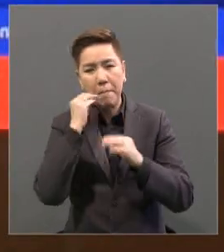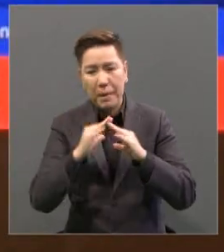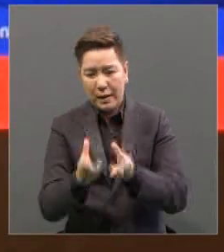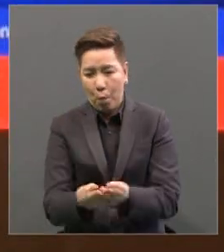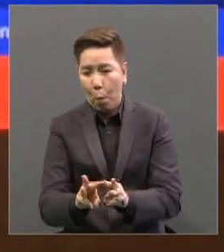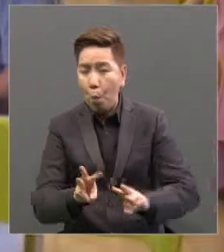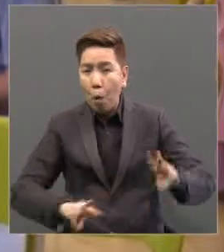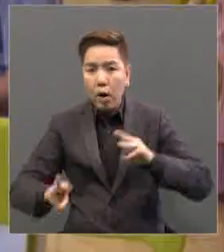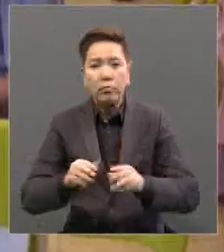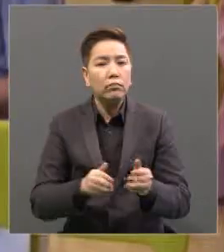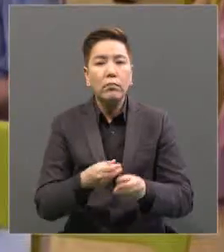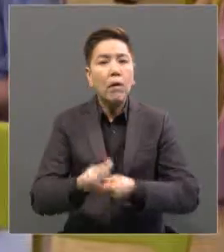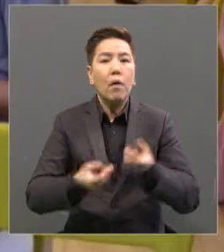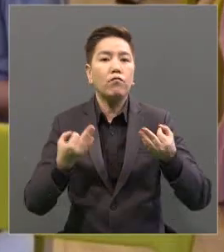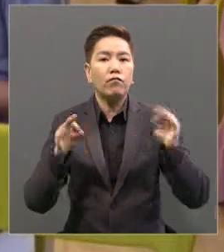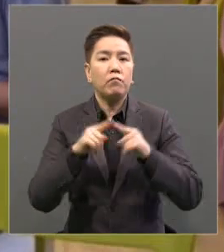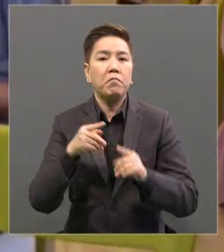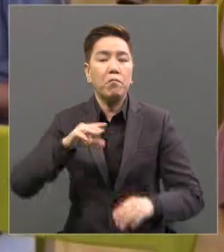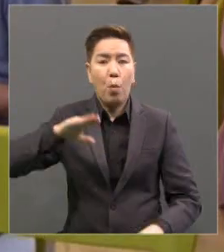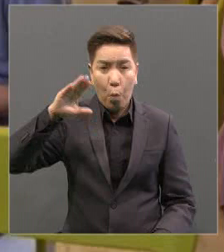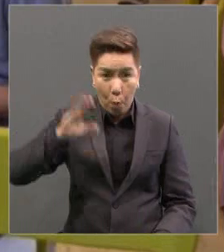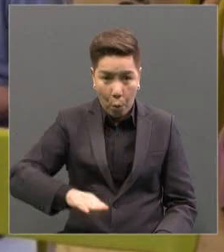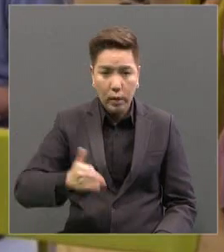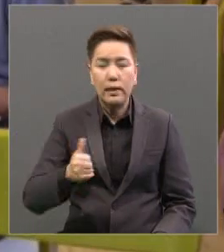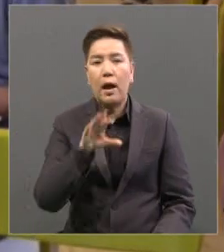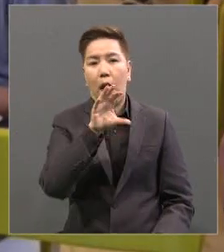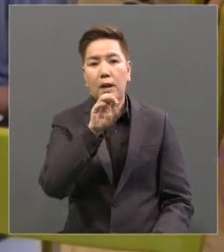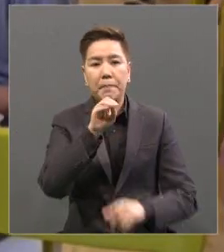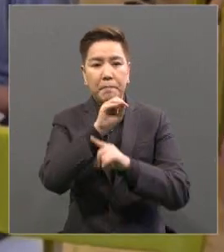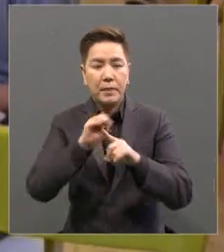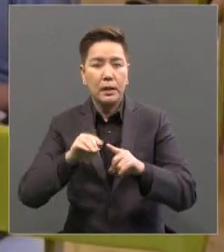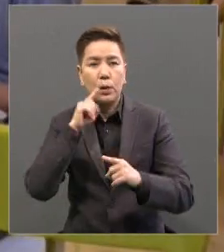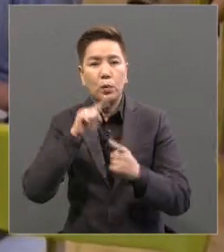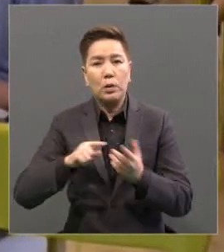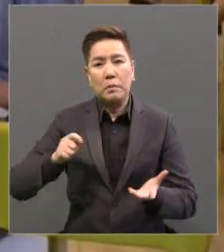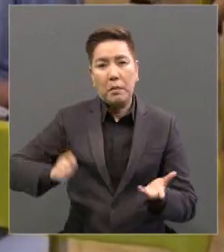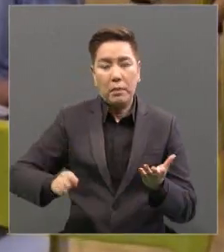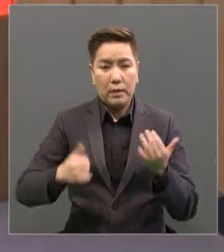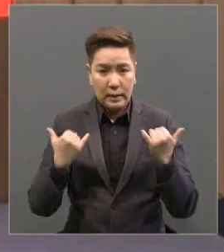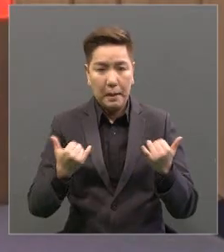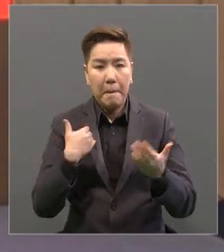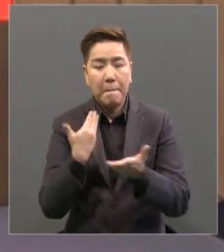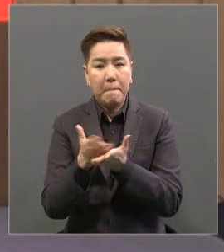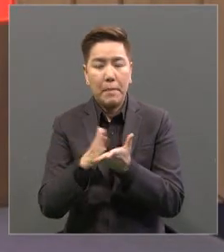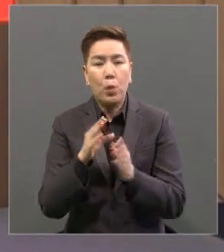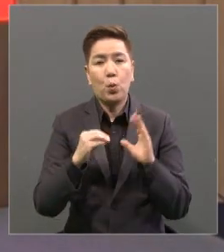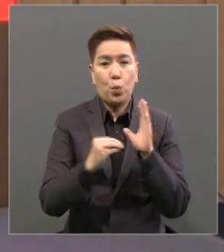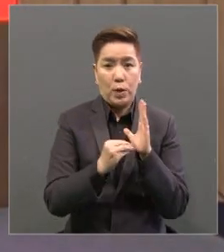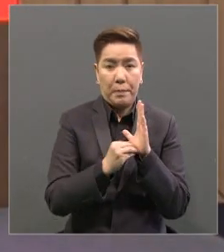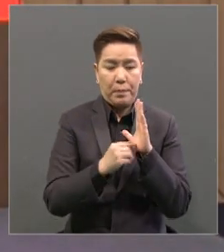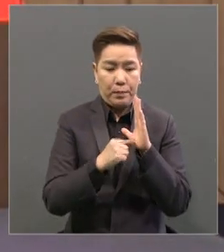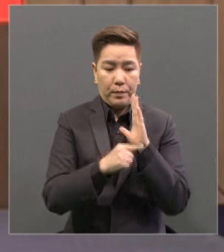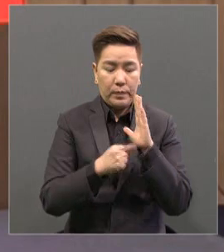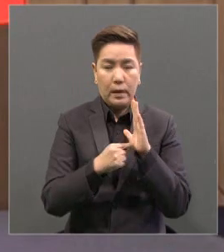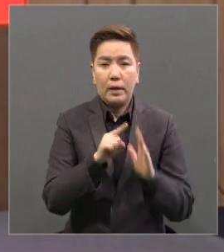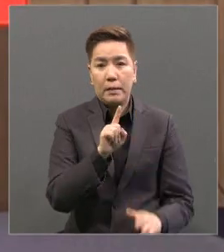ที่ดินเปล่ามาเปิดประมูลในราคาพิเศษเขาลดสูงสุดถึง 50%จากราคาประเมินแบ่งเป็นทรัพย์ในกรุงเทพฯปริมณฑล